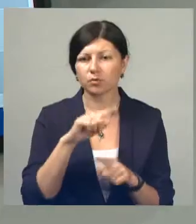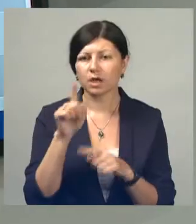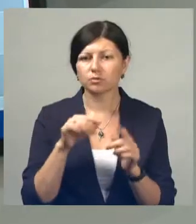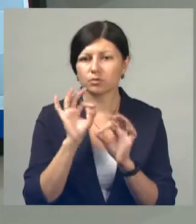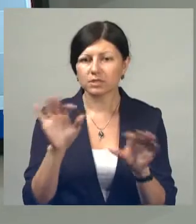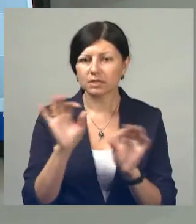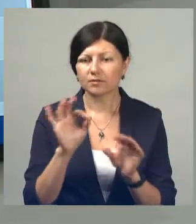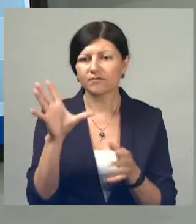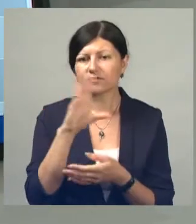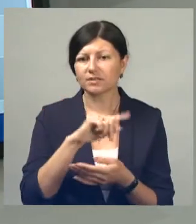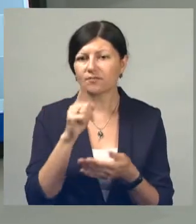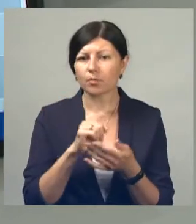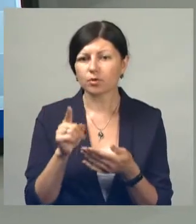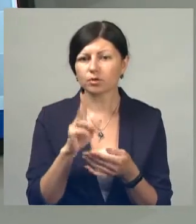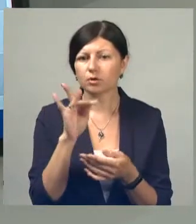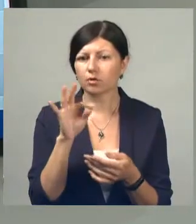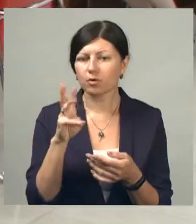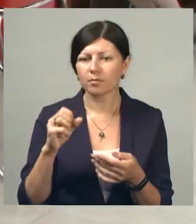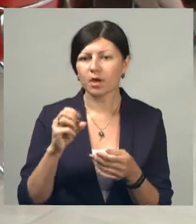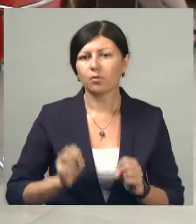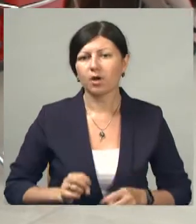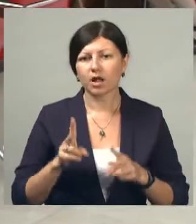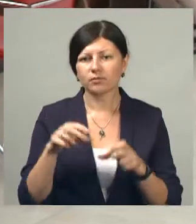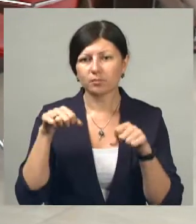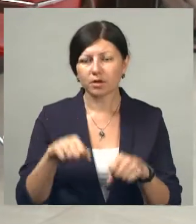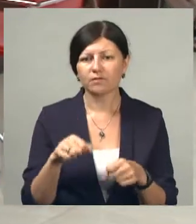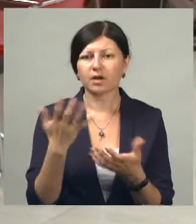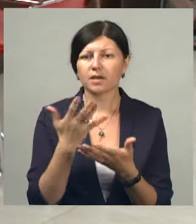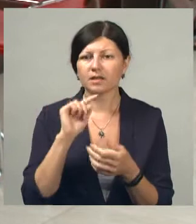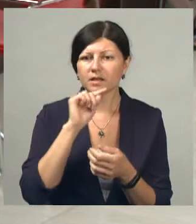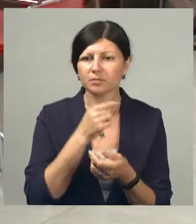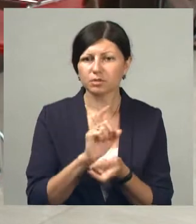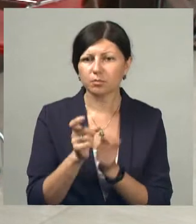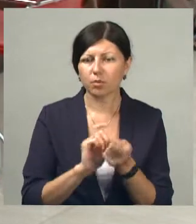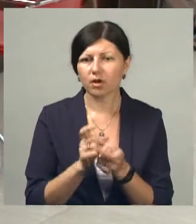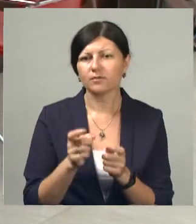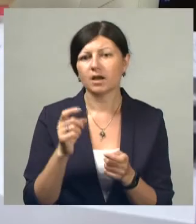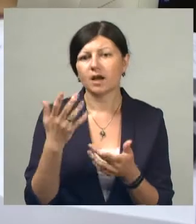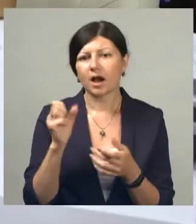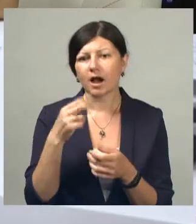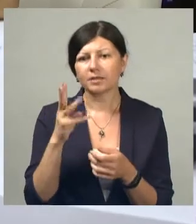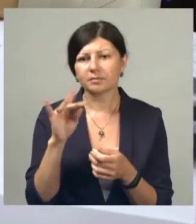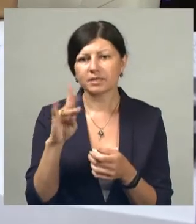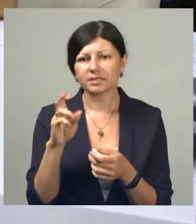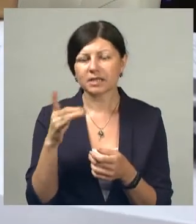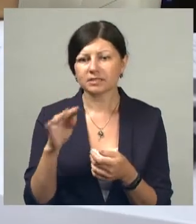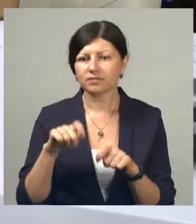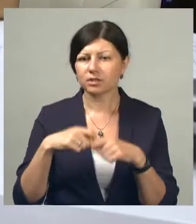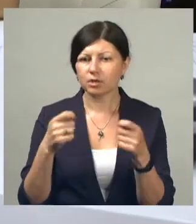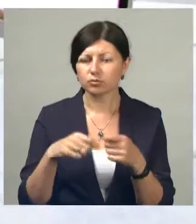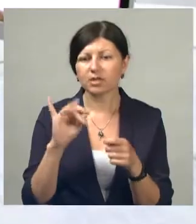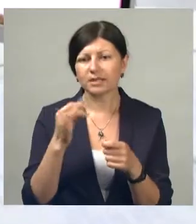по всем вопросам за исключением уголовного права экономических споров защиты интеллектуальных прав административных правонарушений и по